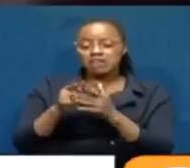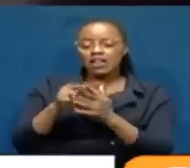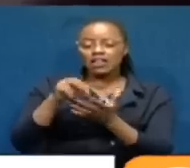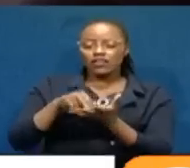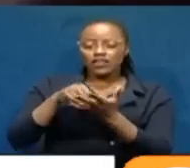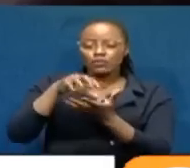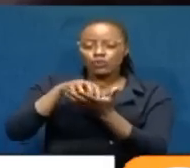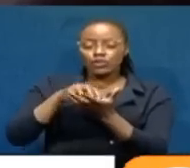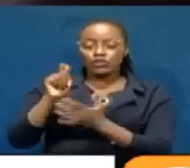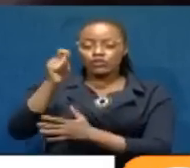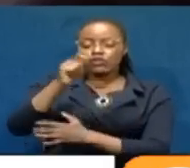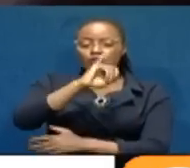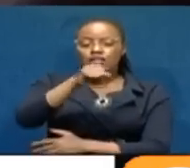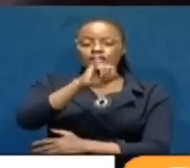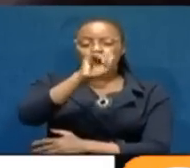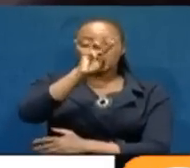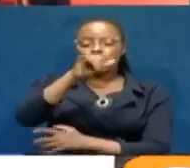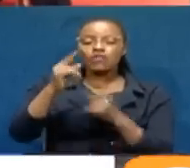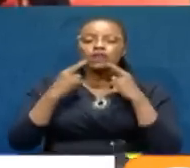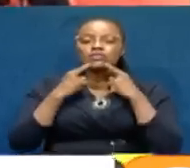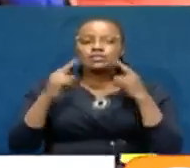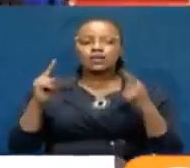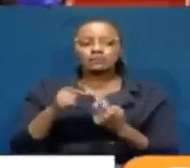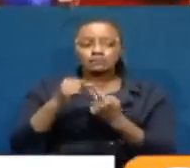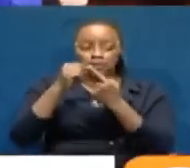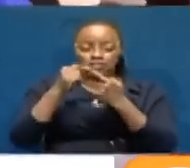Wanjigi walikusanyika kwa tangazo maalum.